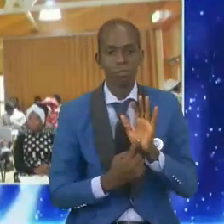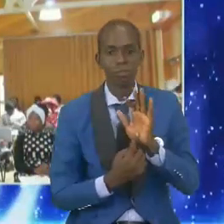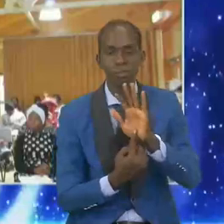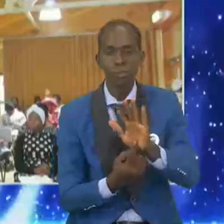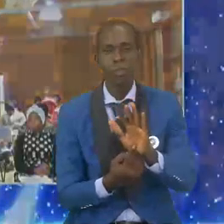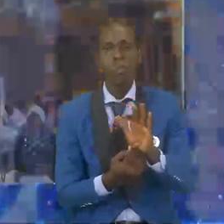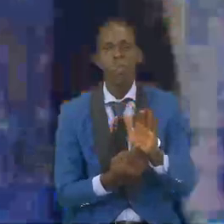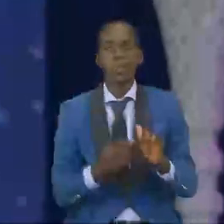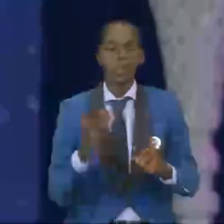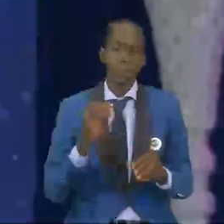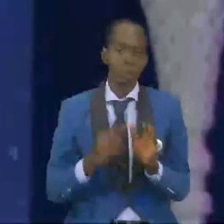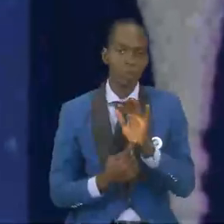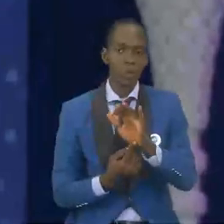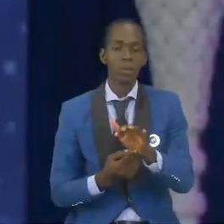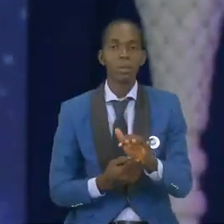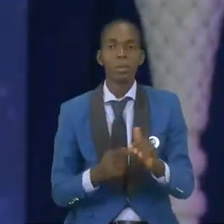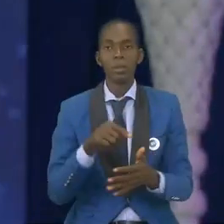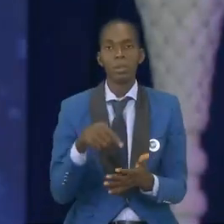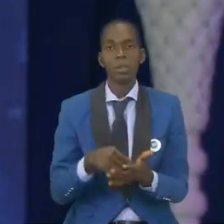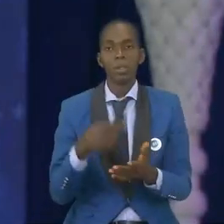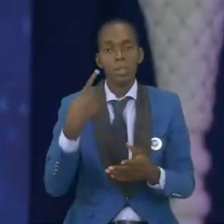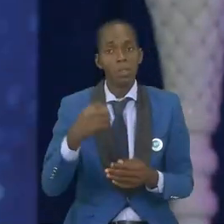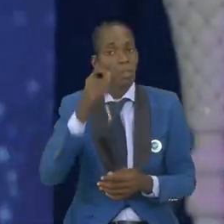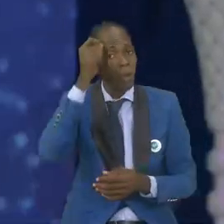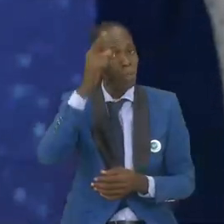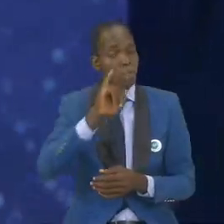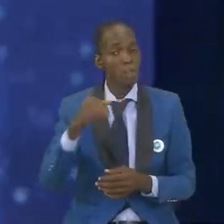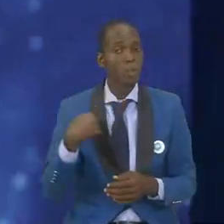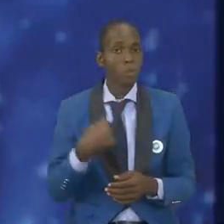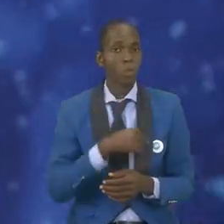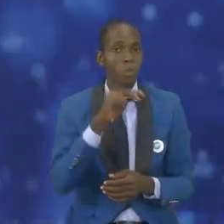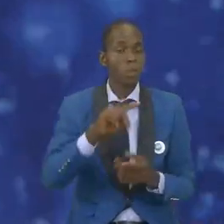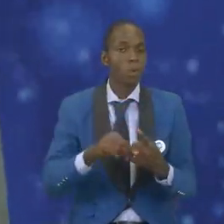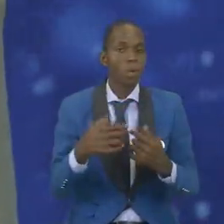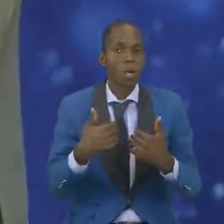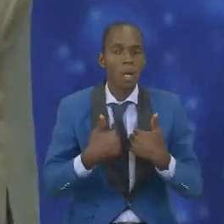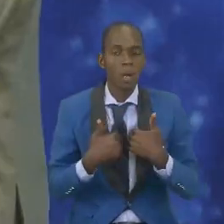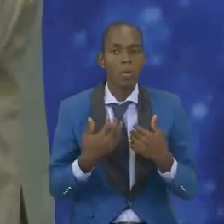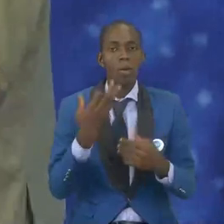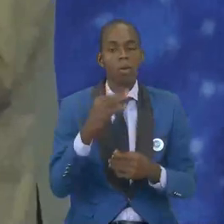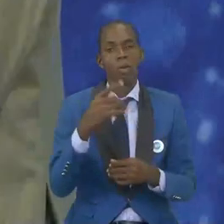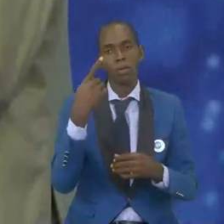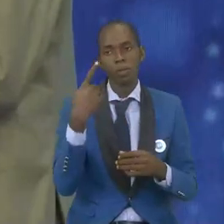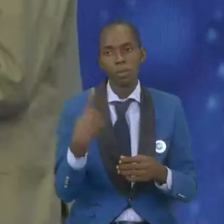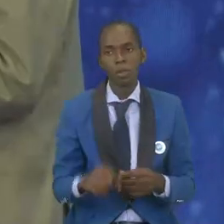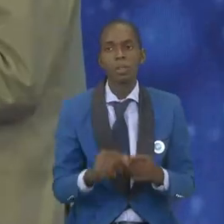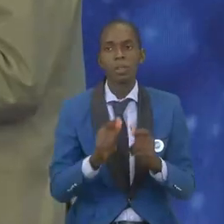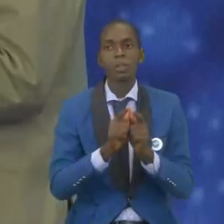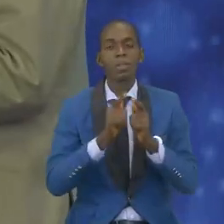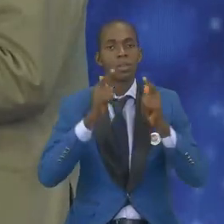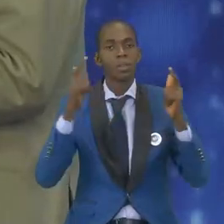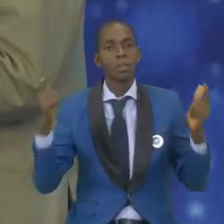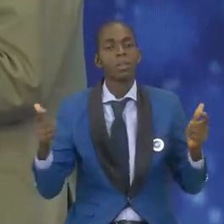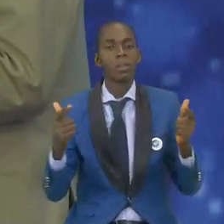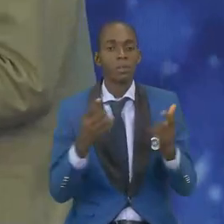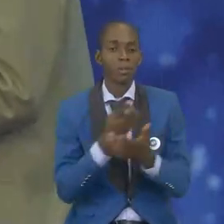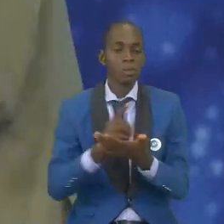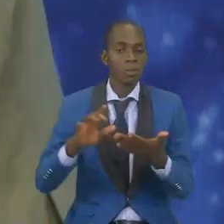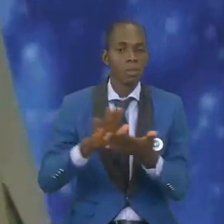puissance surnaturelle de Dieu dans sa manifestation. Dans sa manifestation, la perception que nous devrions